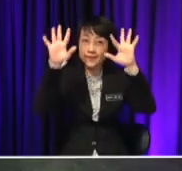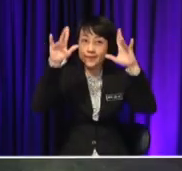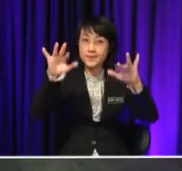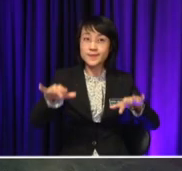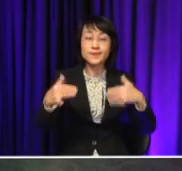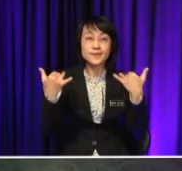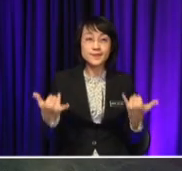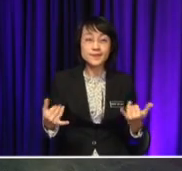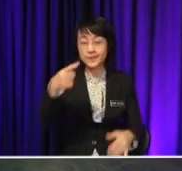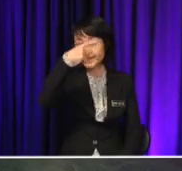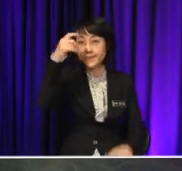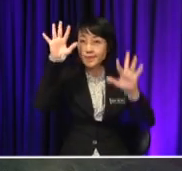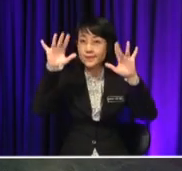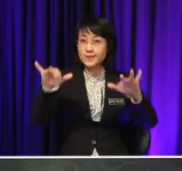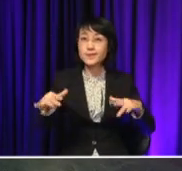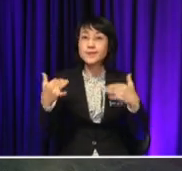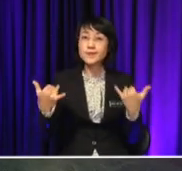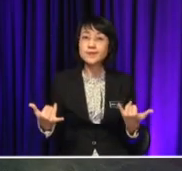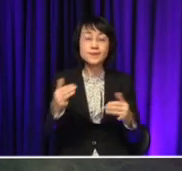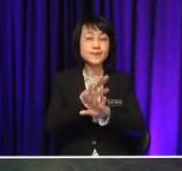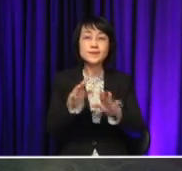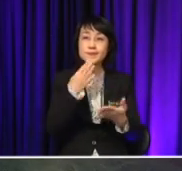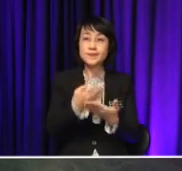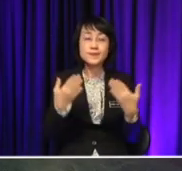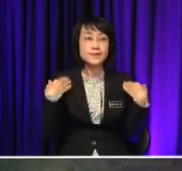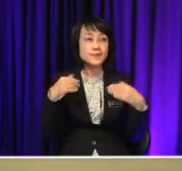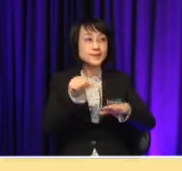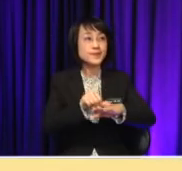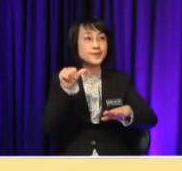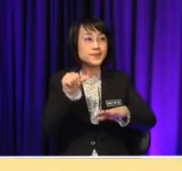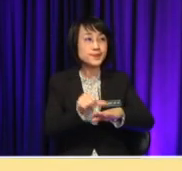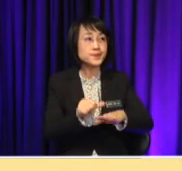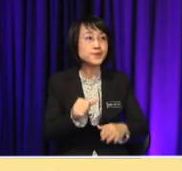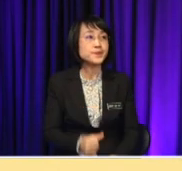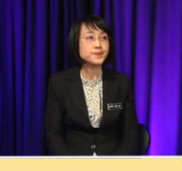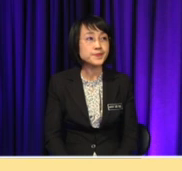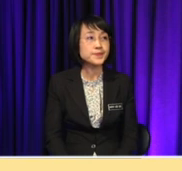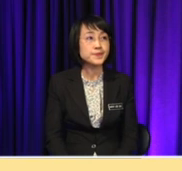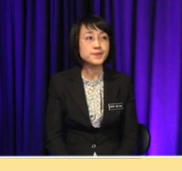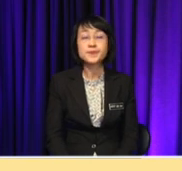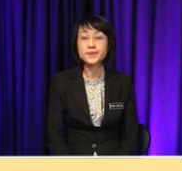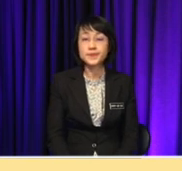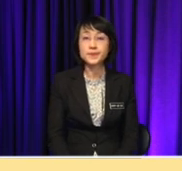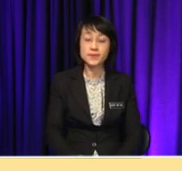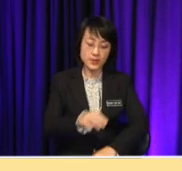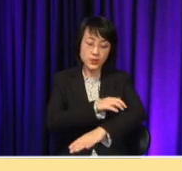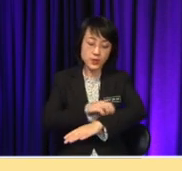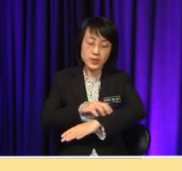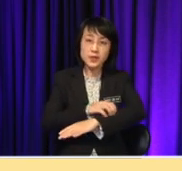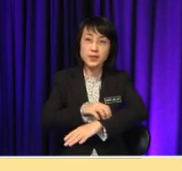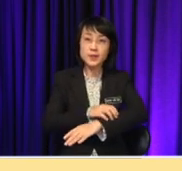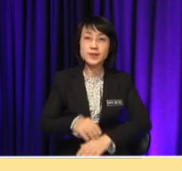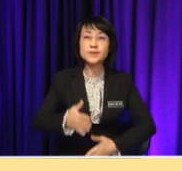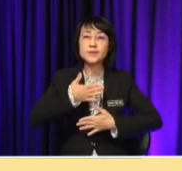baik itu gangguan pernapasan ada penyakit mata ini kata-kata mati kata-kata mati bukan kulit gatal foto